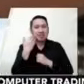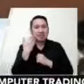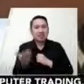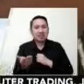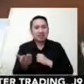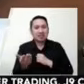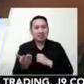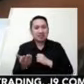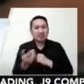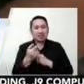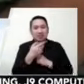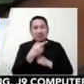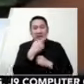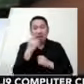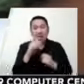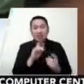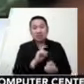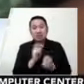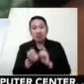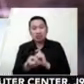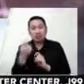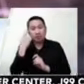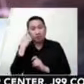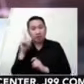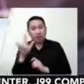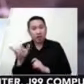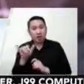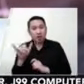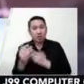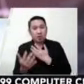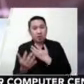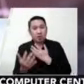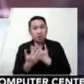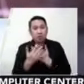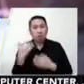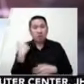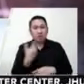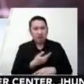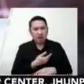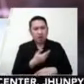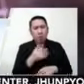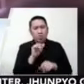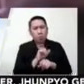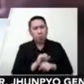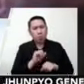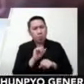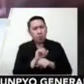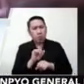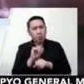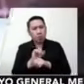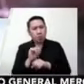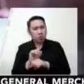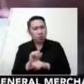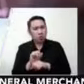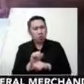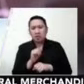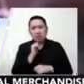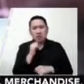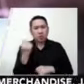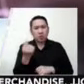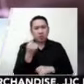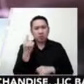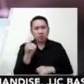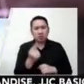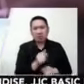sa habang buhay na pagkakabilanggo. We have been working on this for all the previous president, hindi lang ako. 10 years na